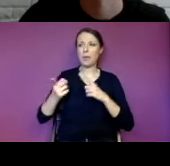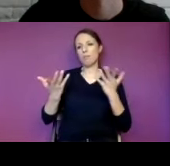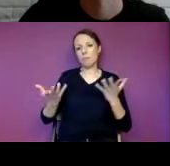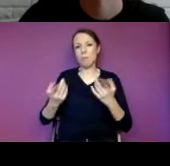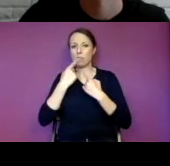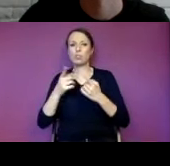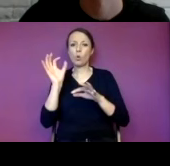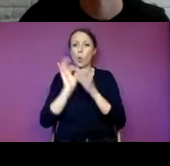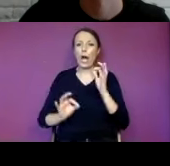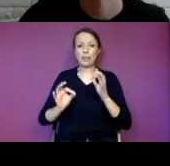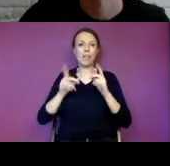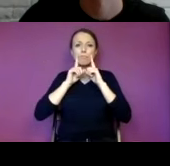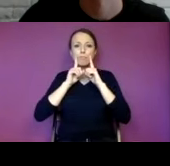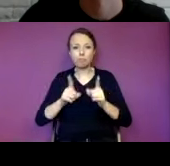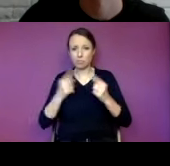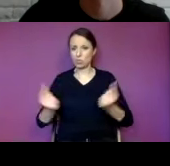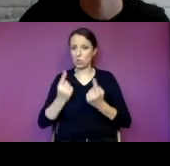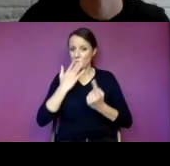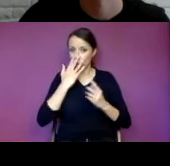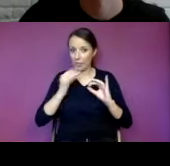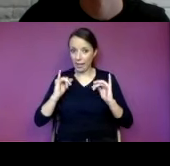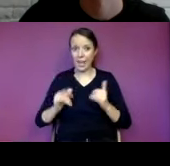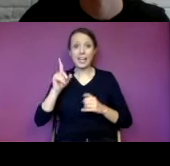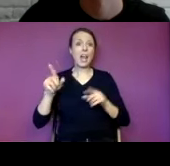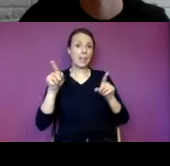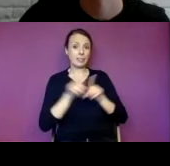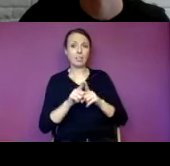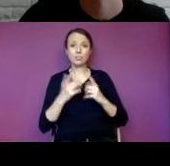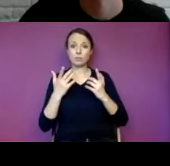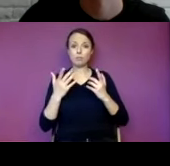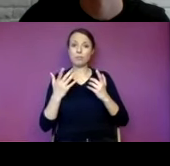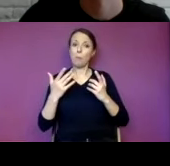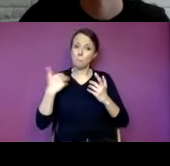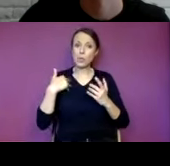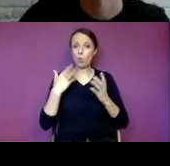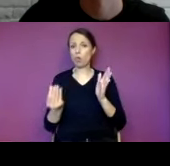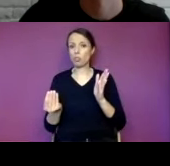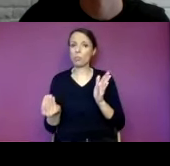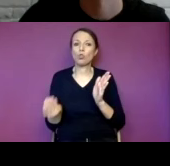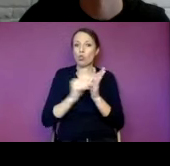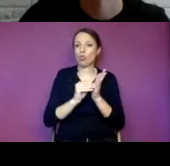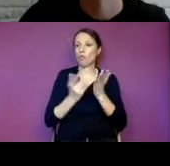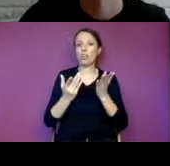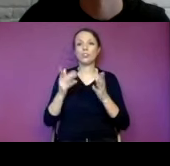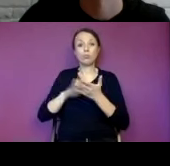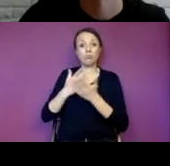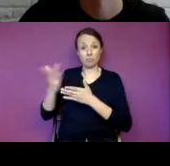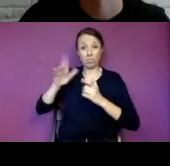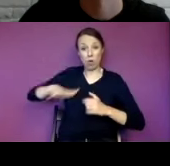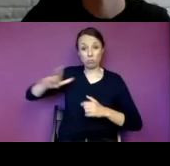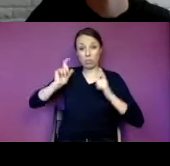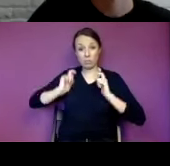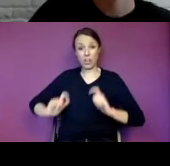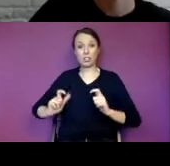no, niosło taką, prawda, no, takie wyobrażenie, że no, to jednak jest coś. Oczywiście no, ta wieś była wtedy niedoinwestowana i to, że